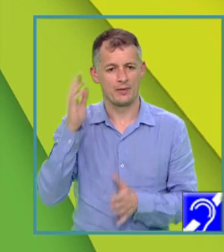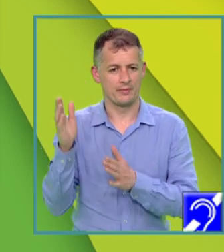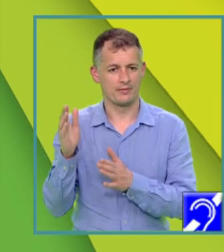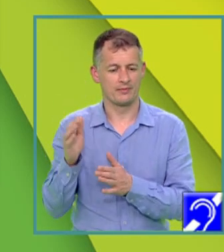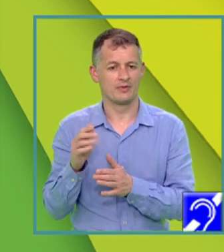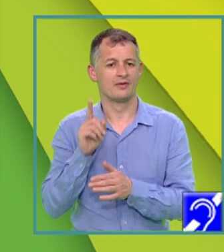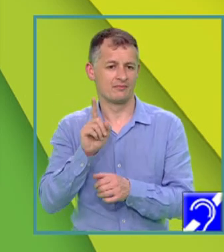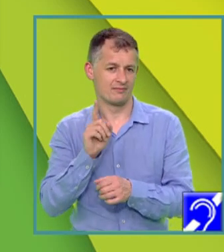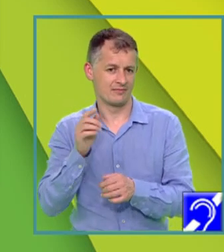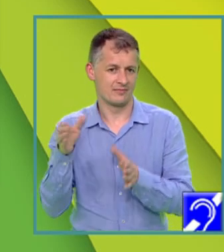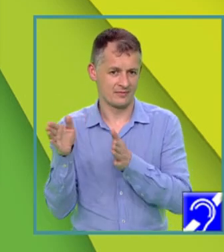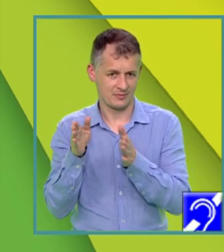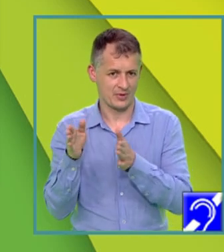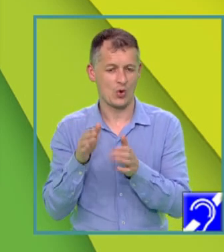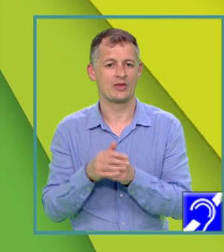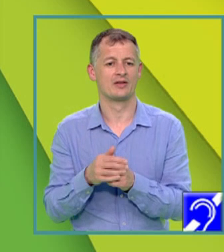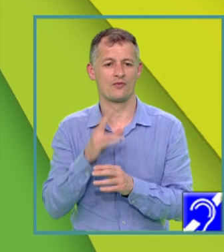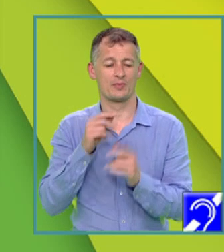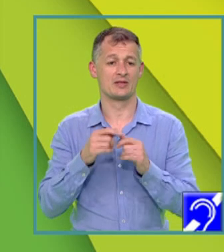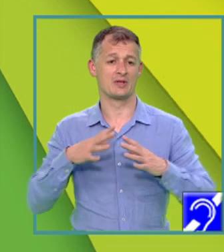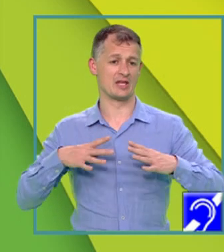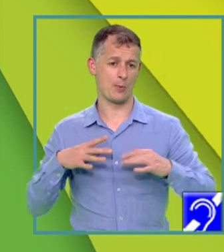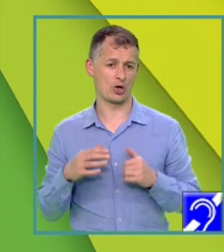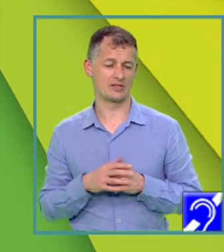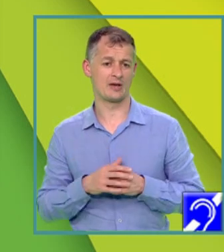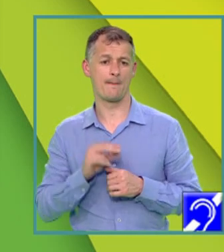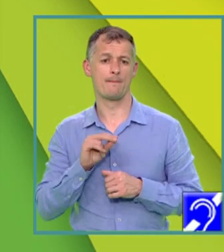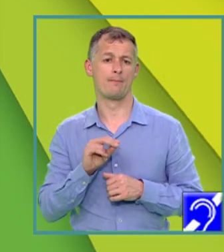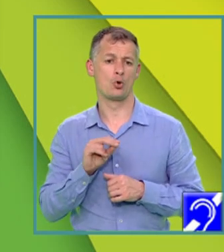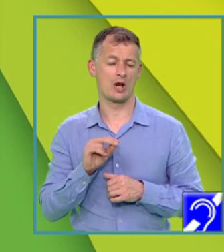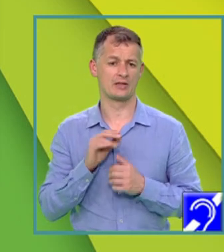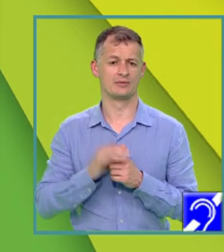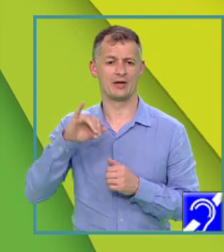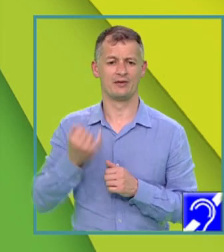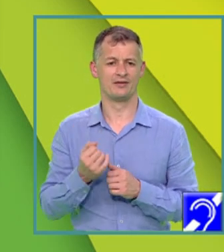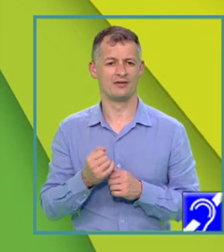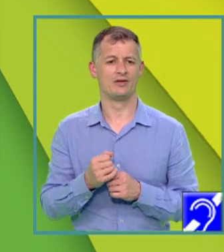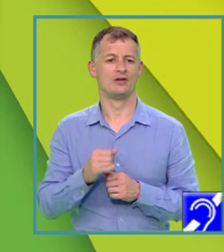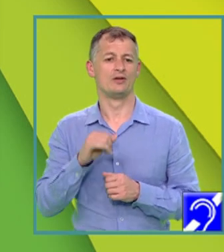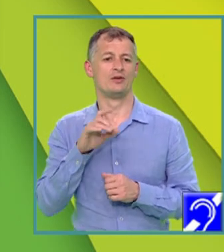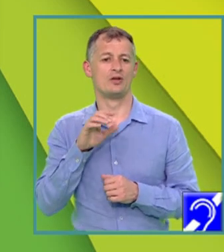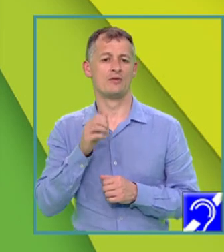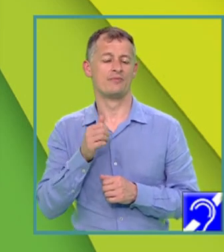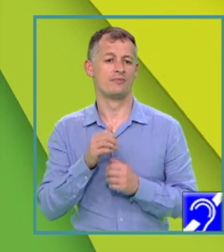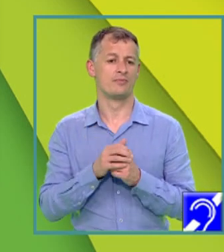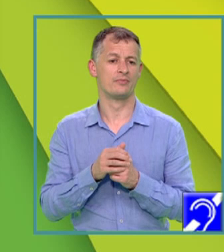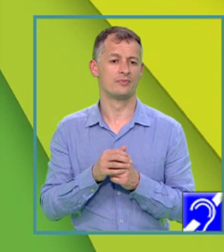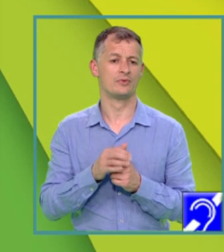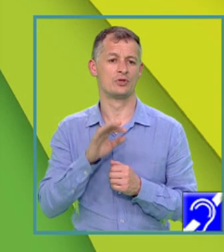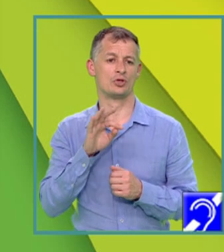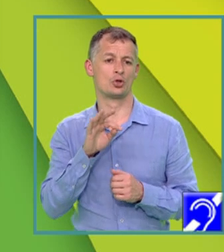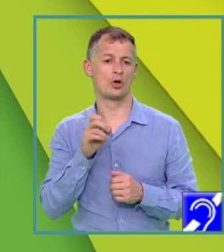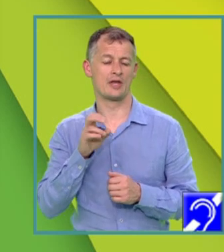cea care face referire la democrația pluralistă, la autoritarism și totalitarism. O tipologie importantă